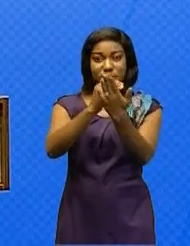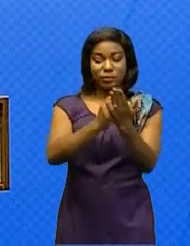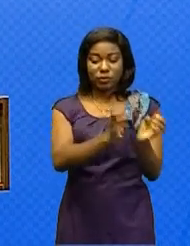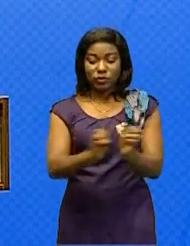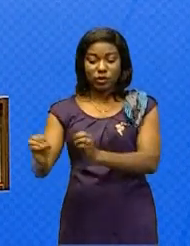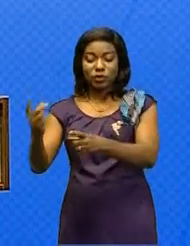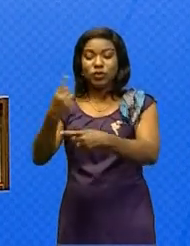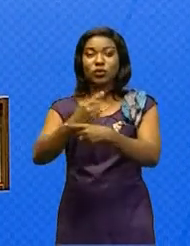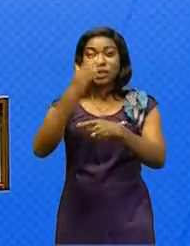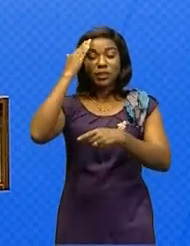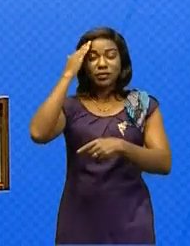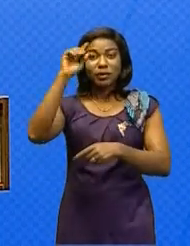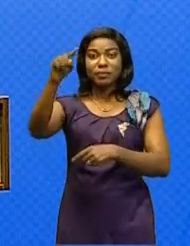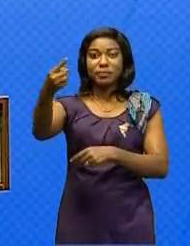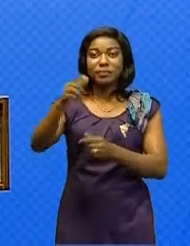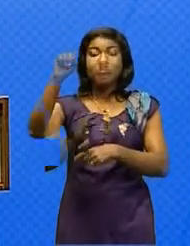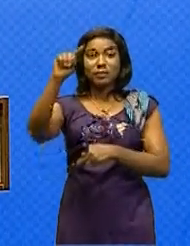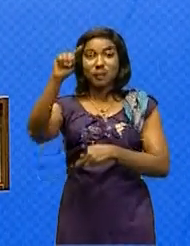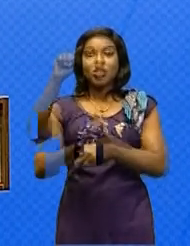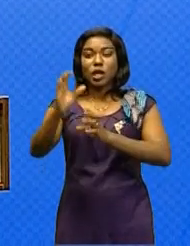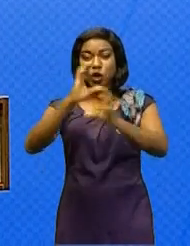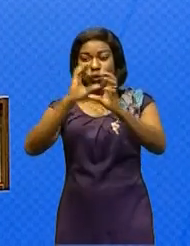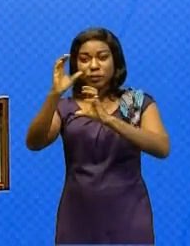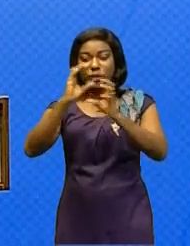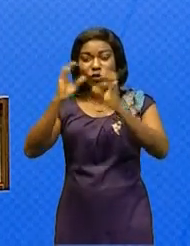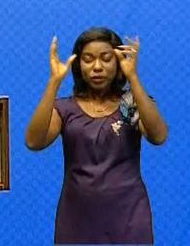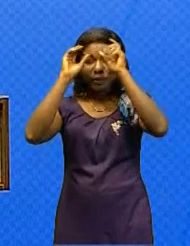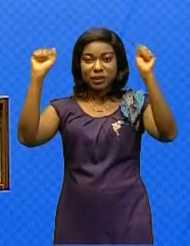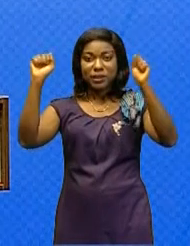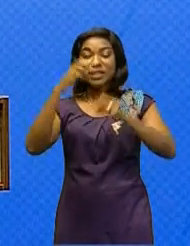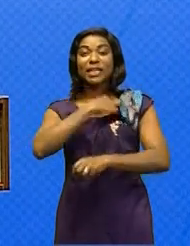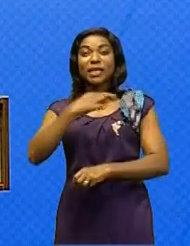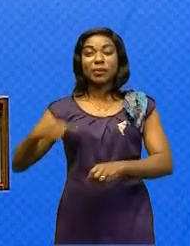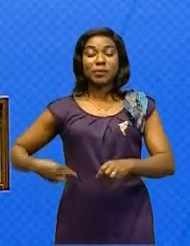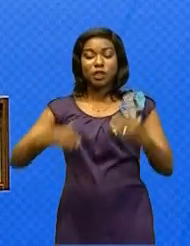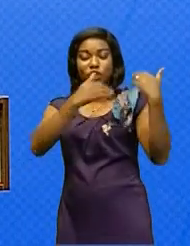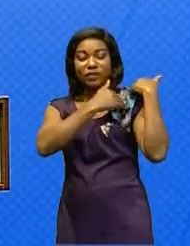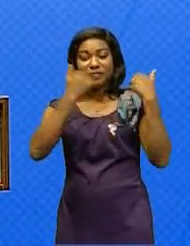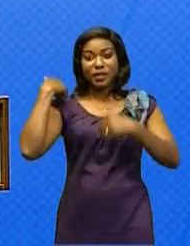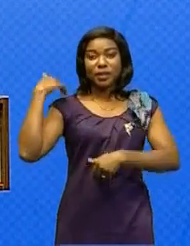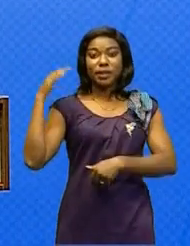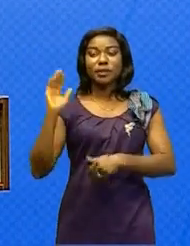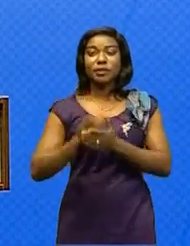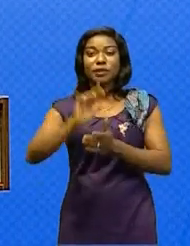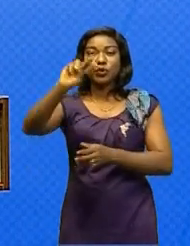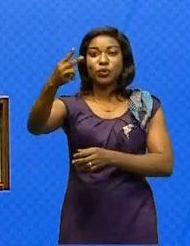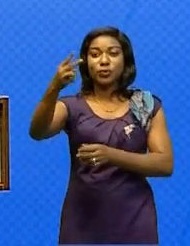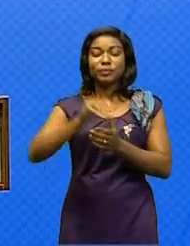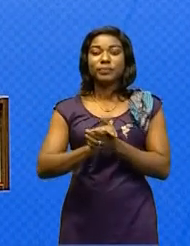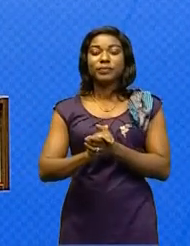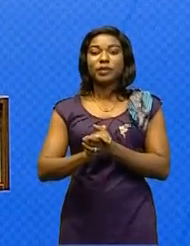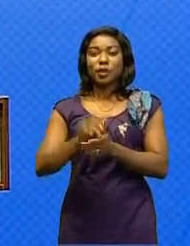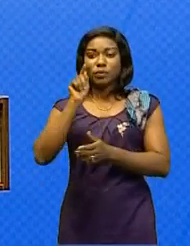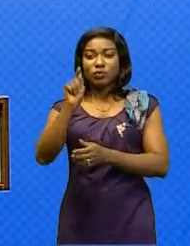à savoir 1. Communication du président de la République, chef de l'État. 2.